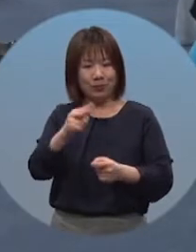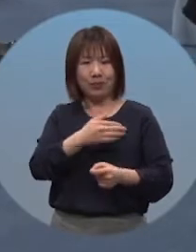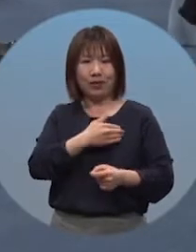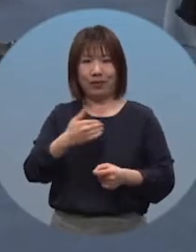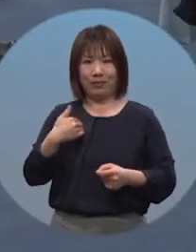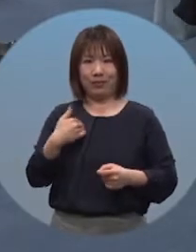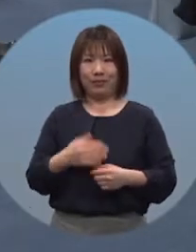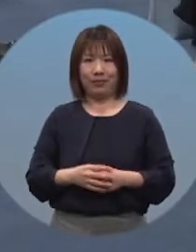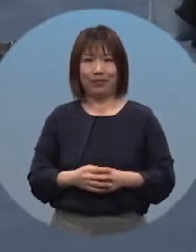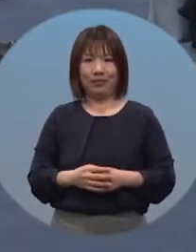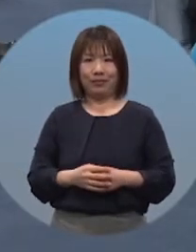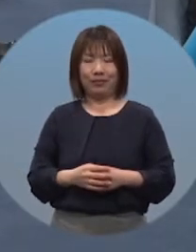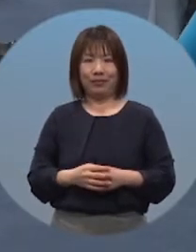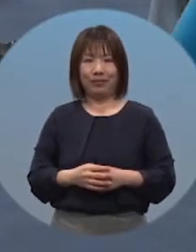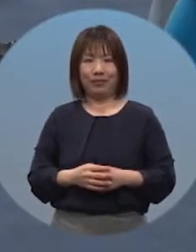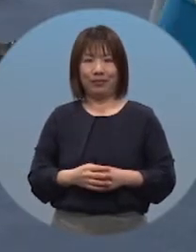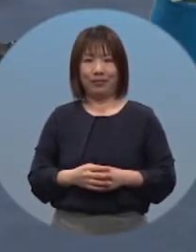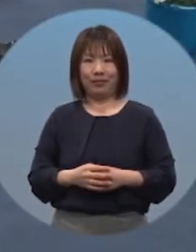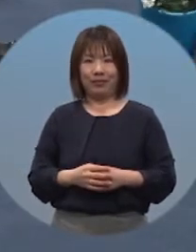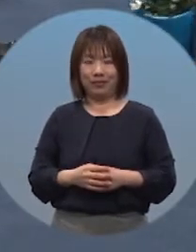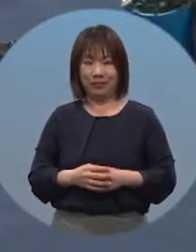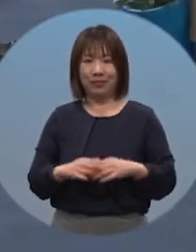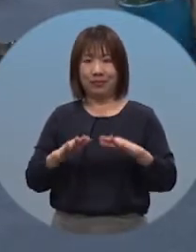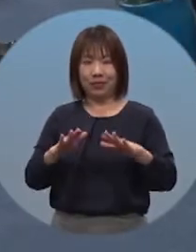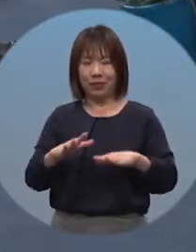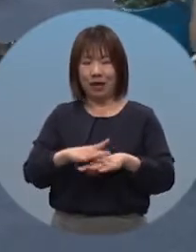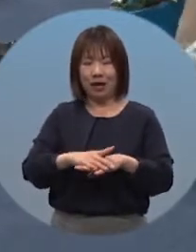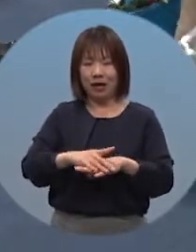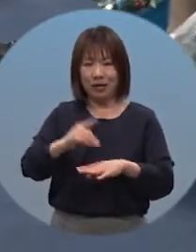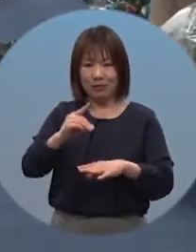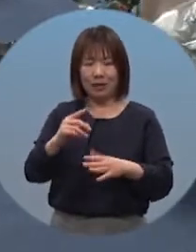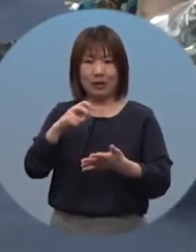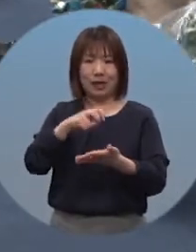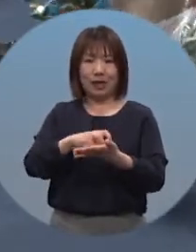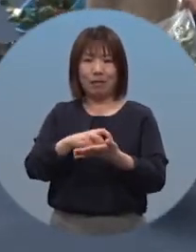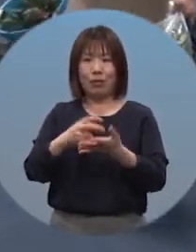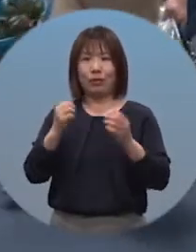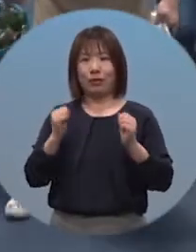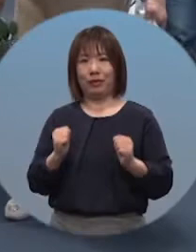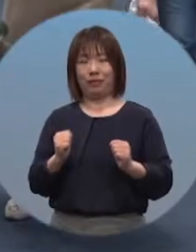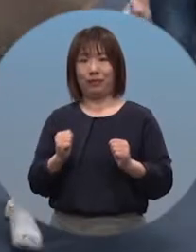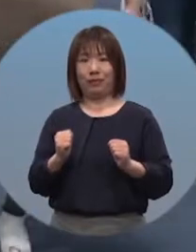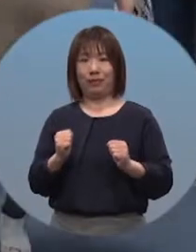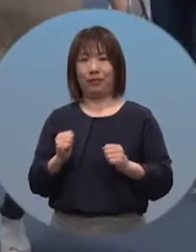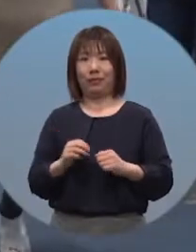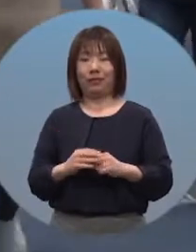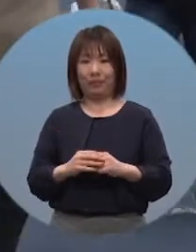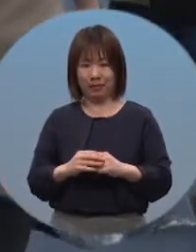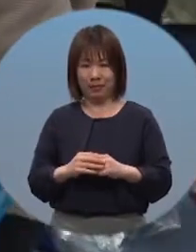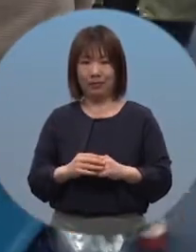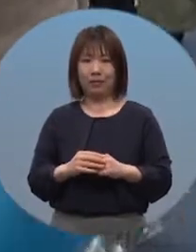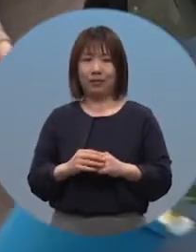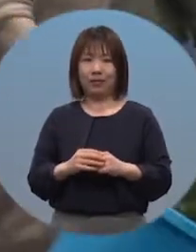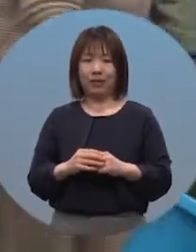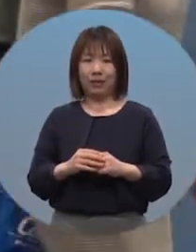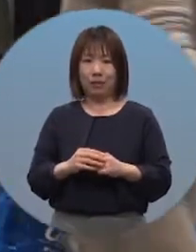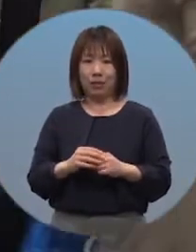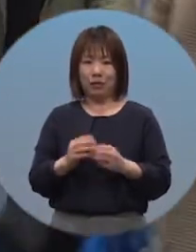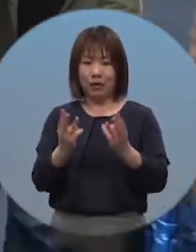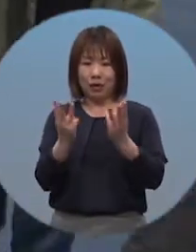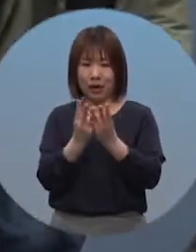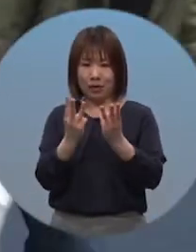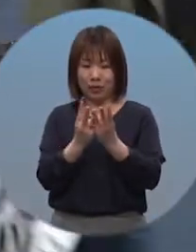の人ならでまぁ簡単なんですけど本数が少ないとまたあの